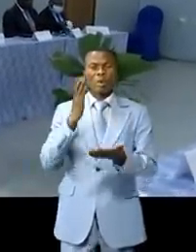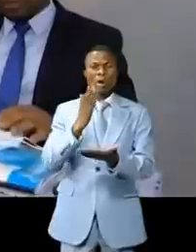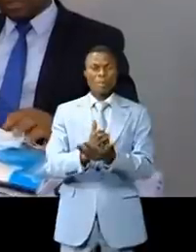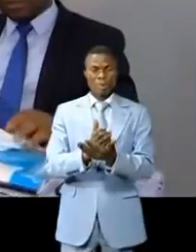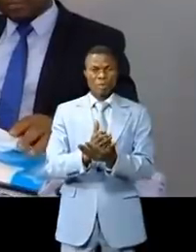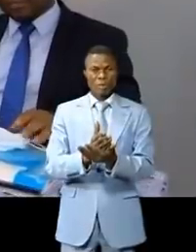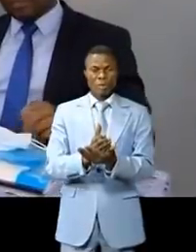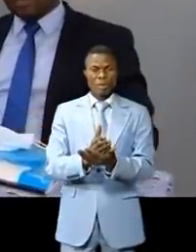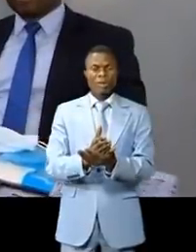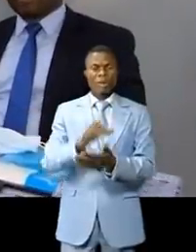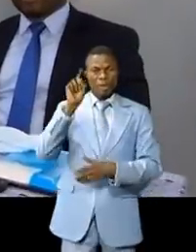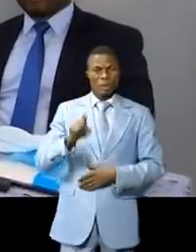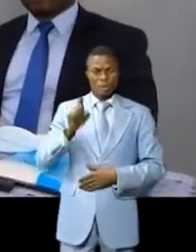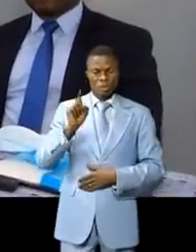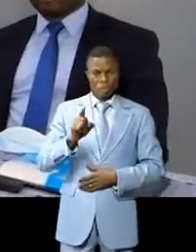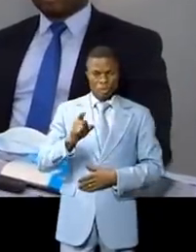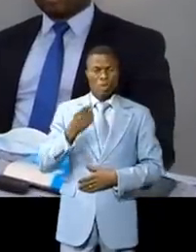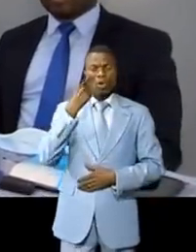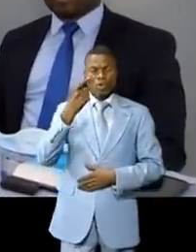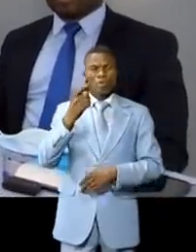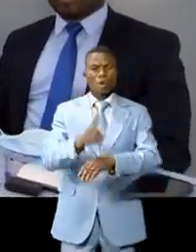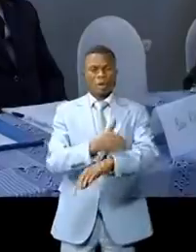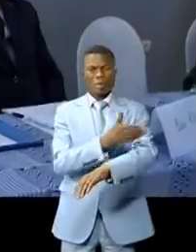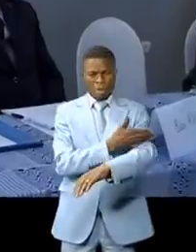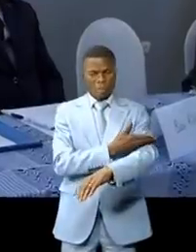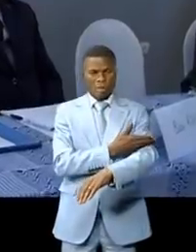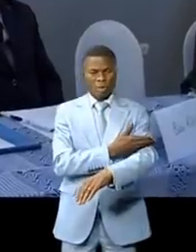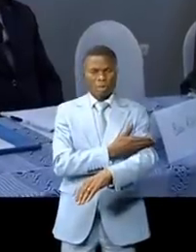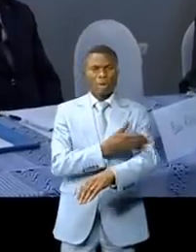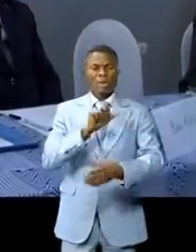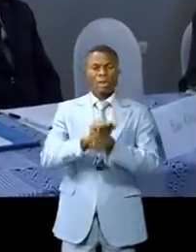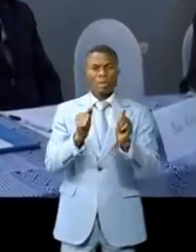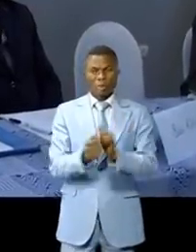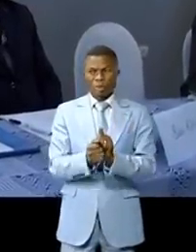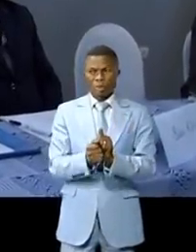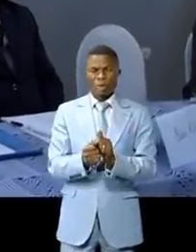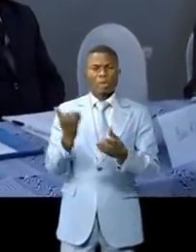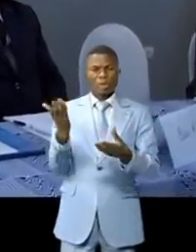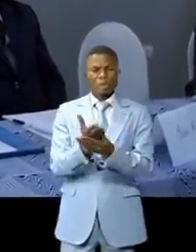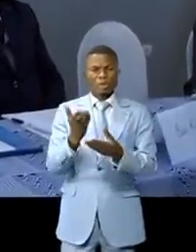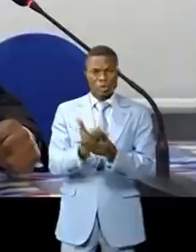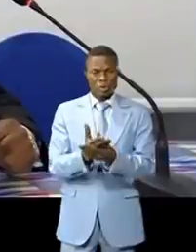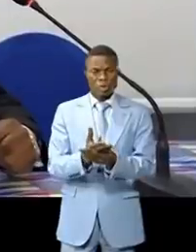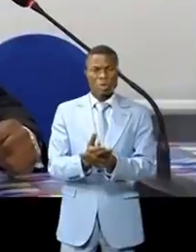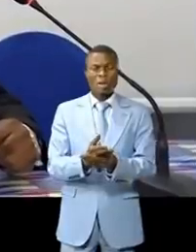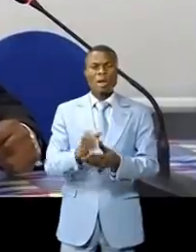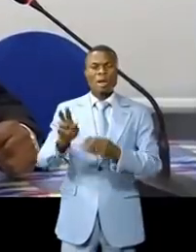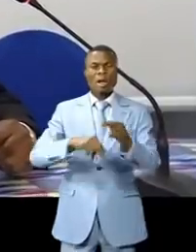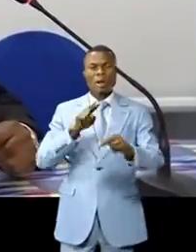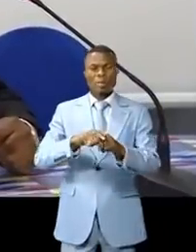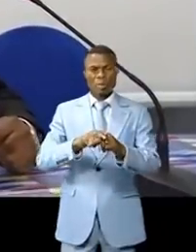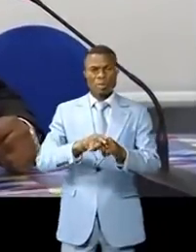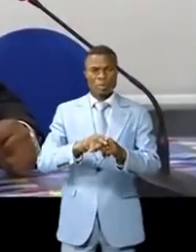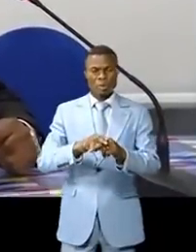ARSP doivent s'estimer plus que jamais outillés dans les traitements des questions liées aux procédures nationales